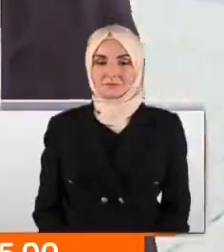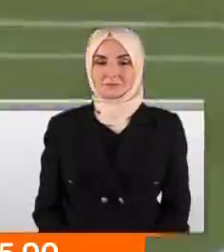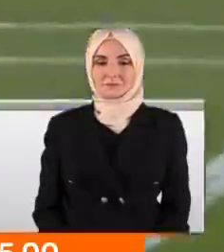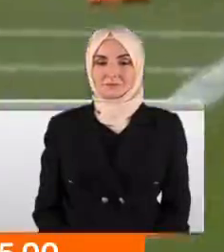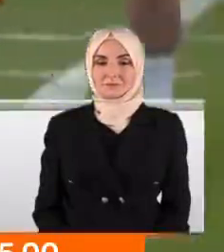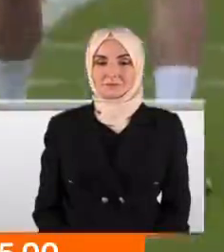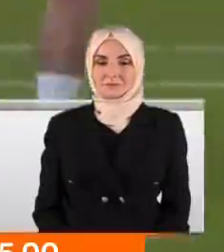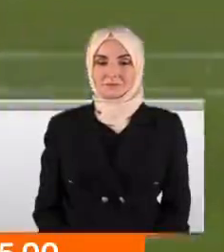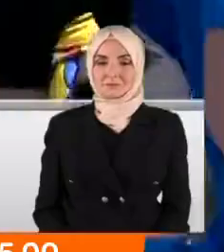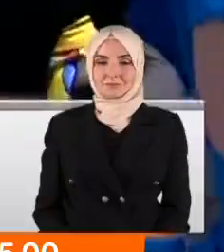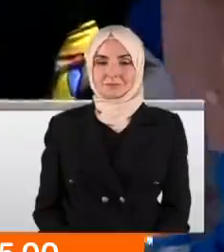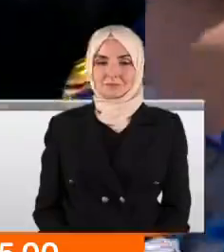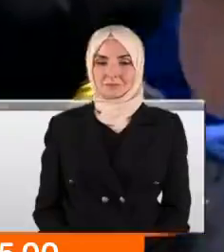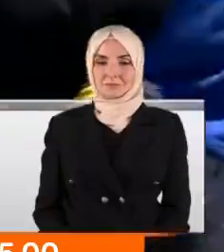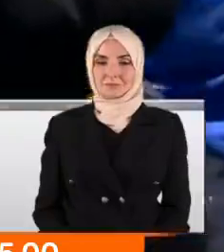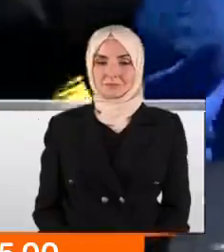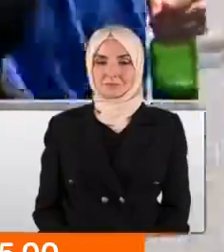Manchester, İlkay